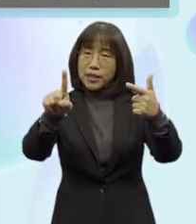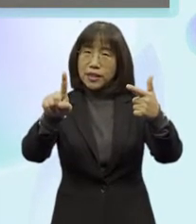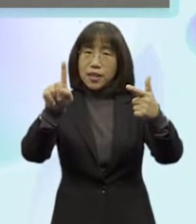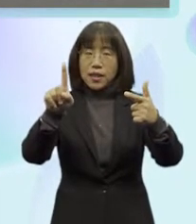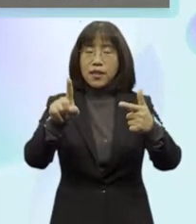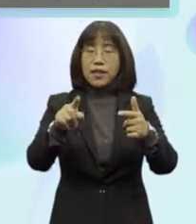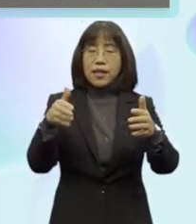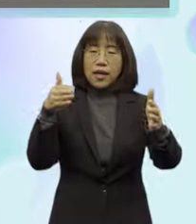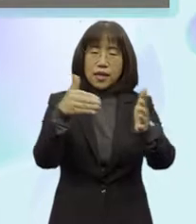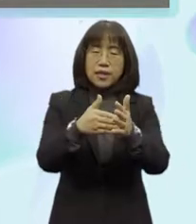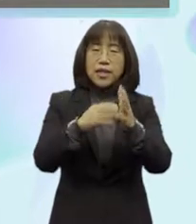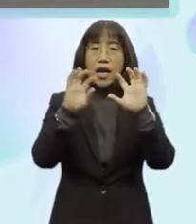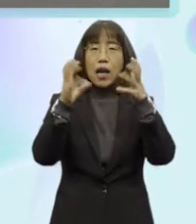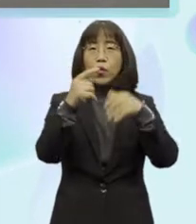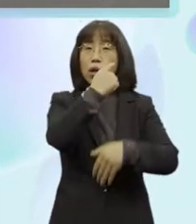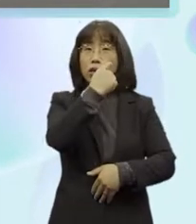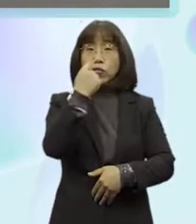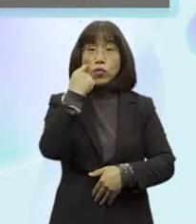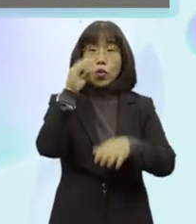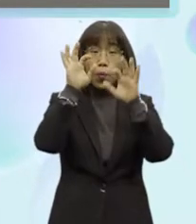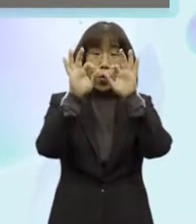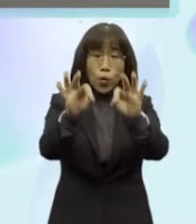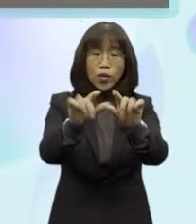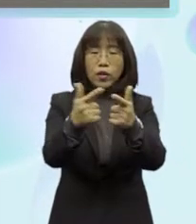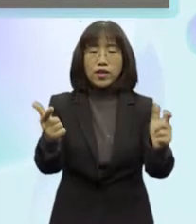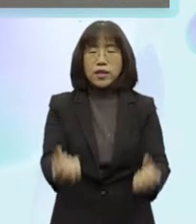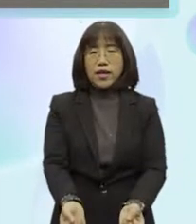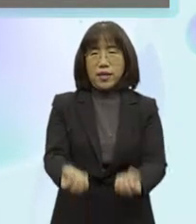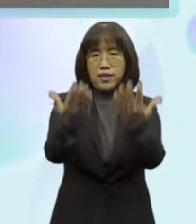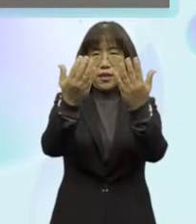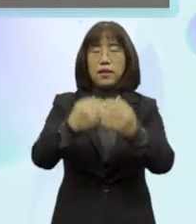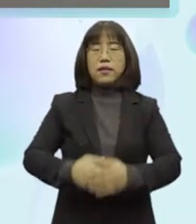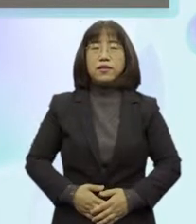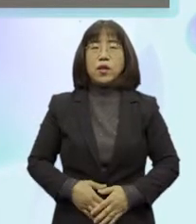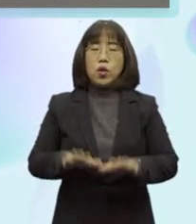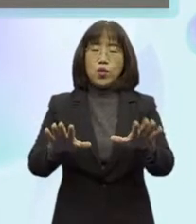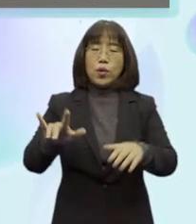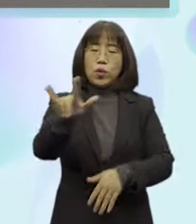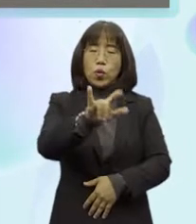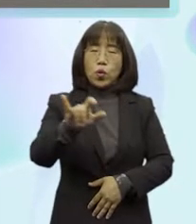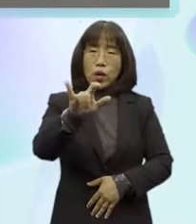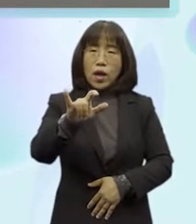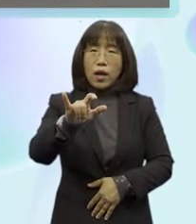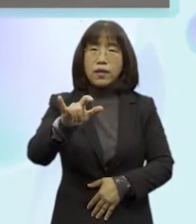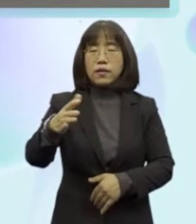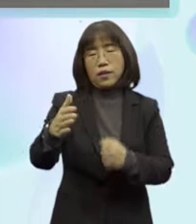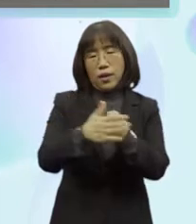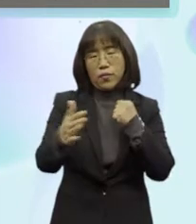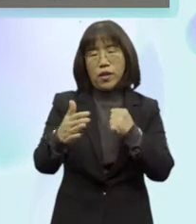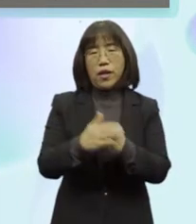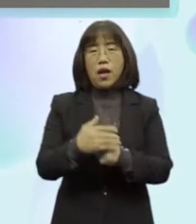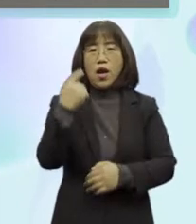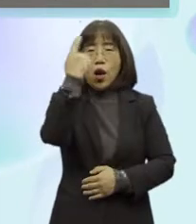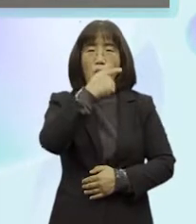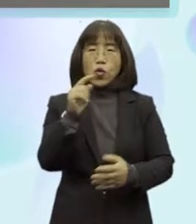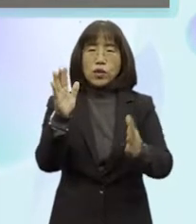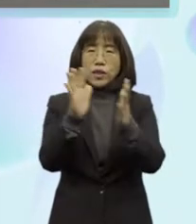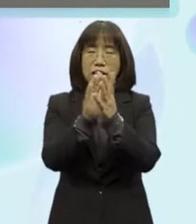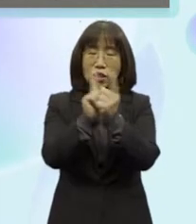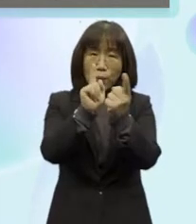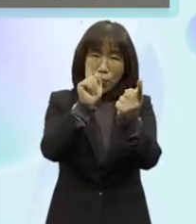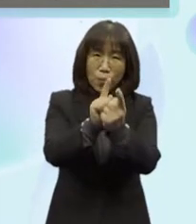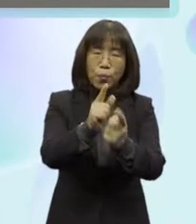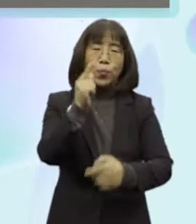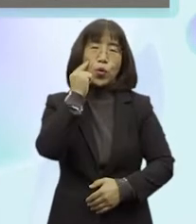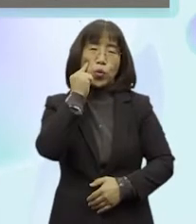아동의 눈으로 바라보기를 주제로 다채로운 행사를 펼칩니다 올해는 코론 알고 확산 방지를 위해 비대면